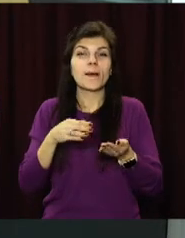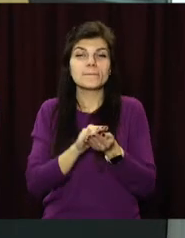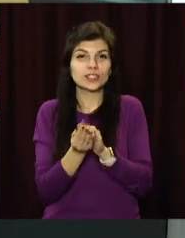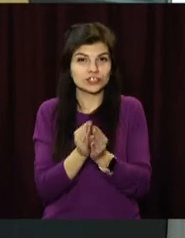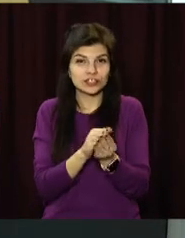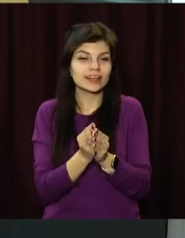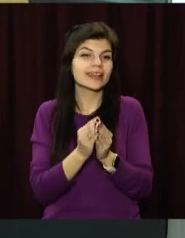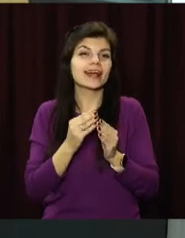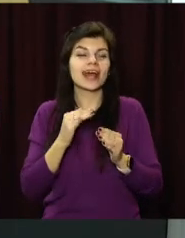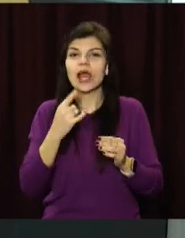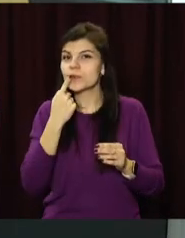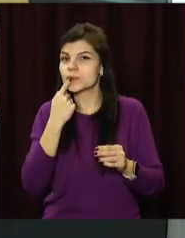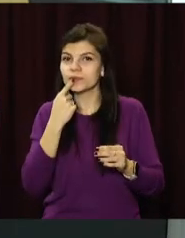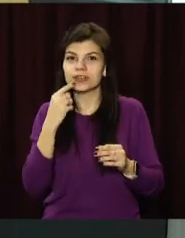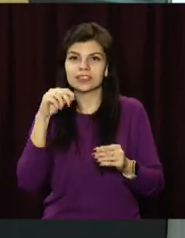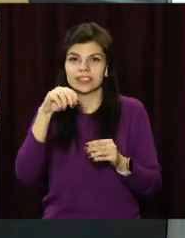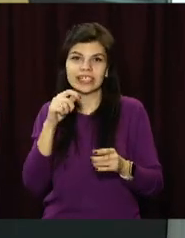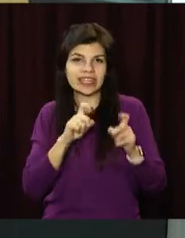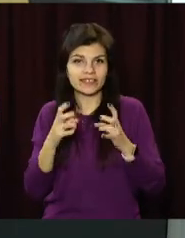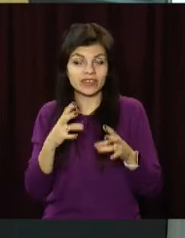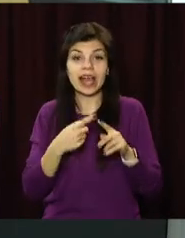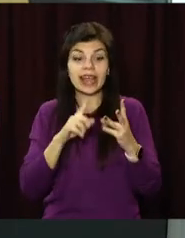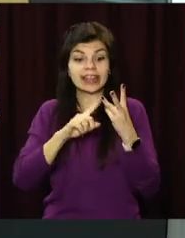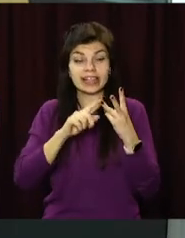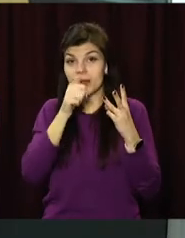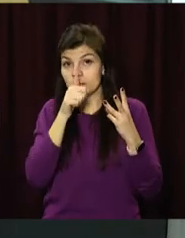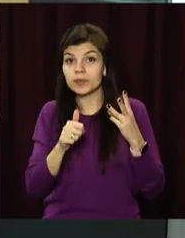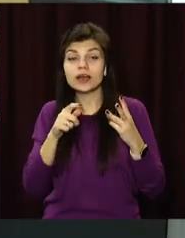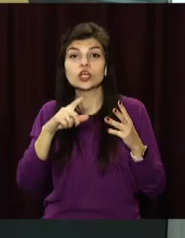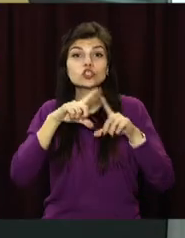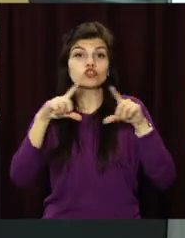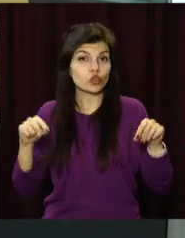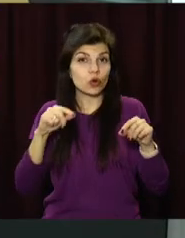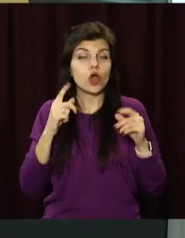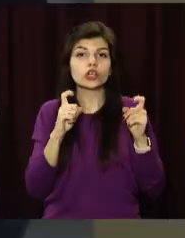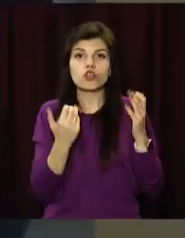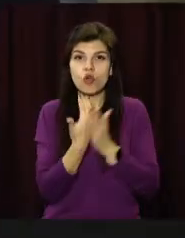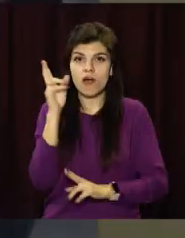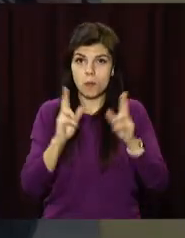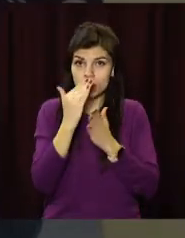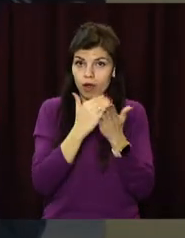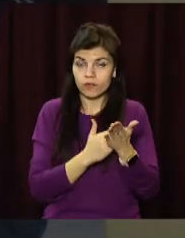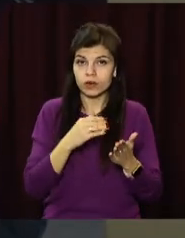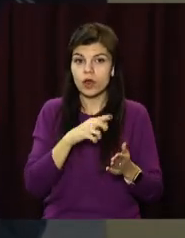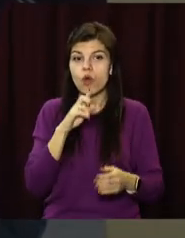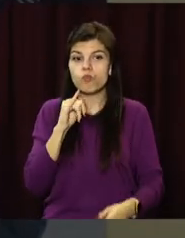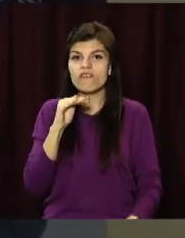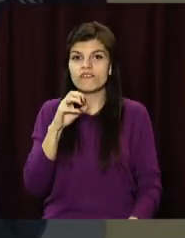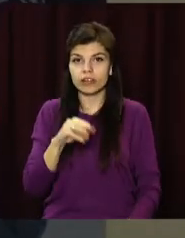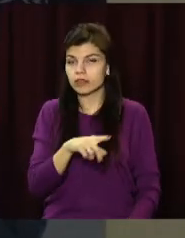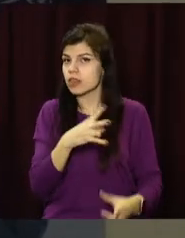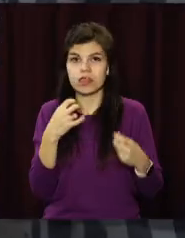та підсилювачів смаку. Вже третій місяць українські школярі харчуються за новими правилами. У буфетах їм